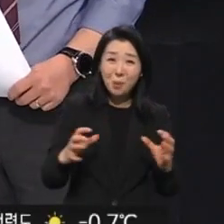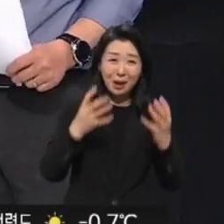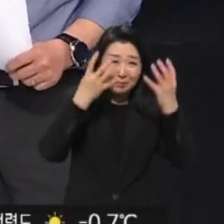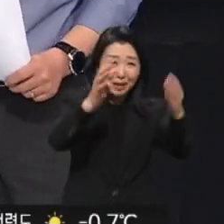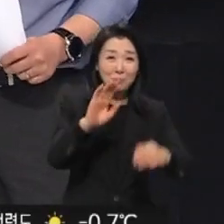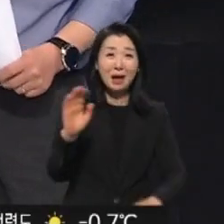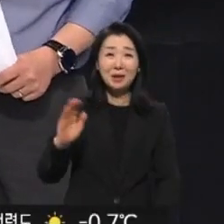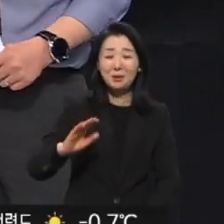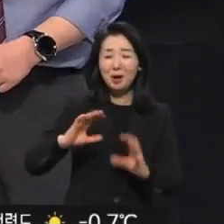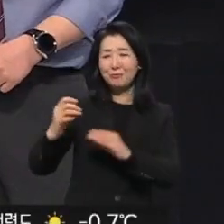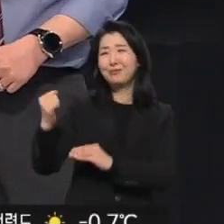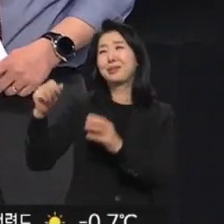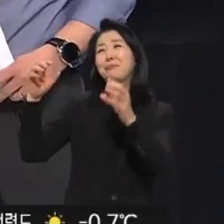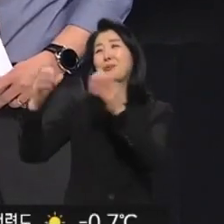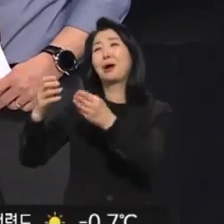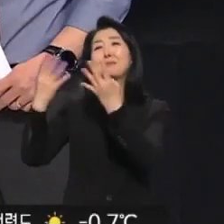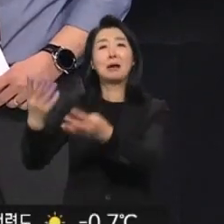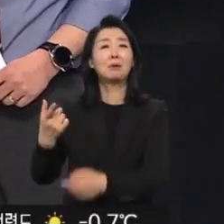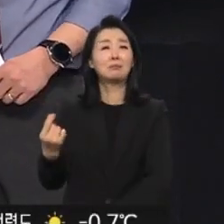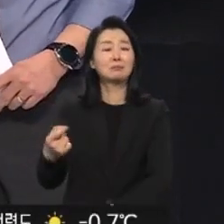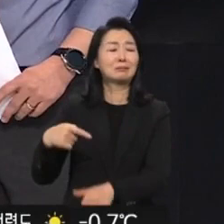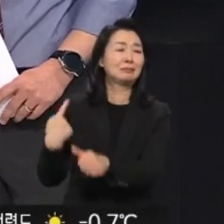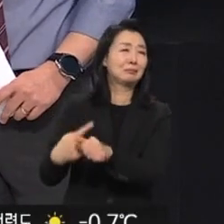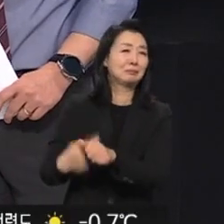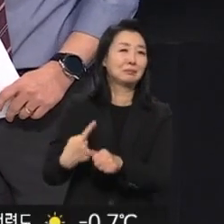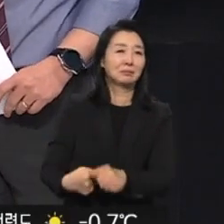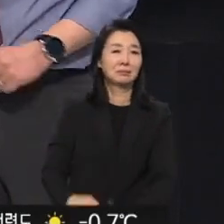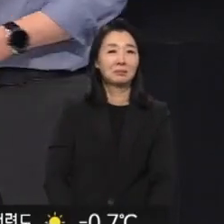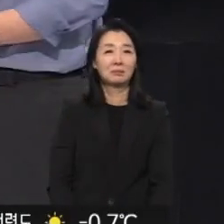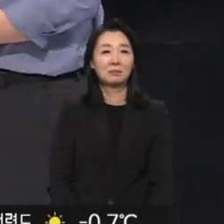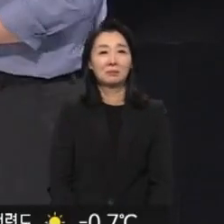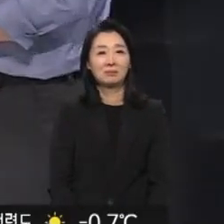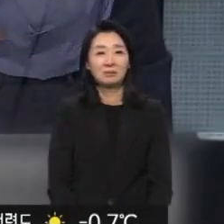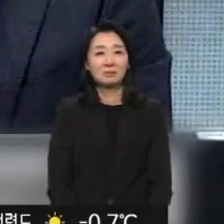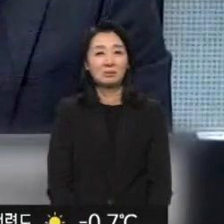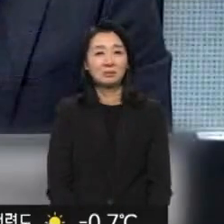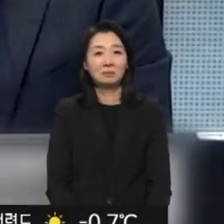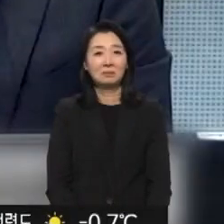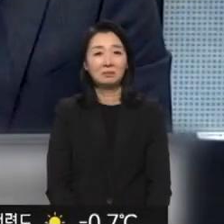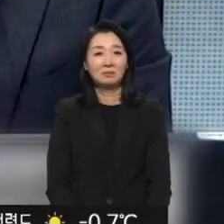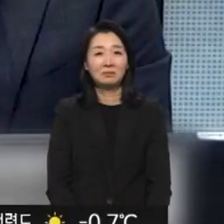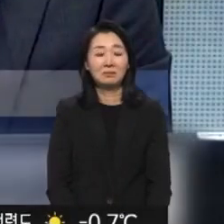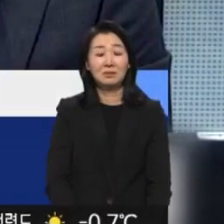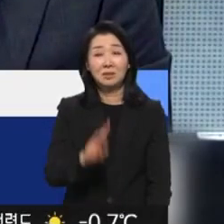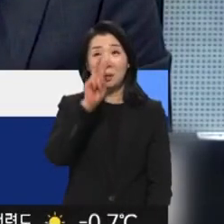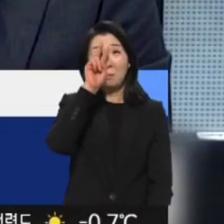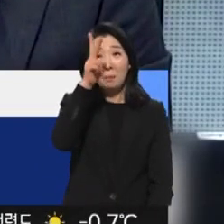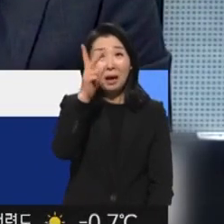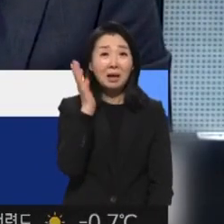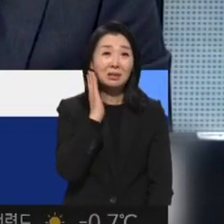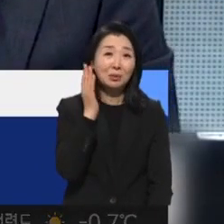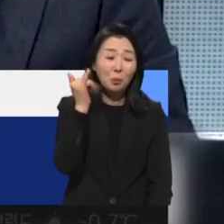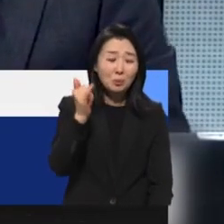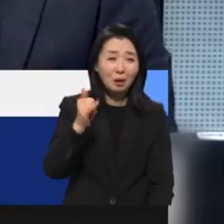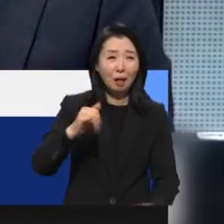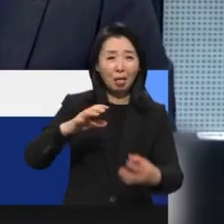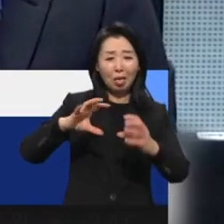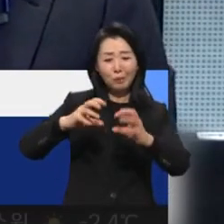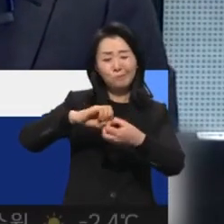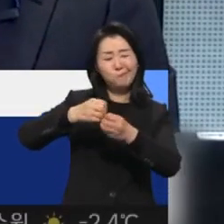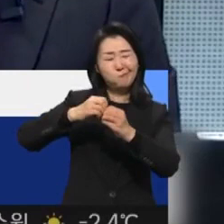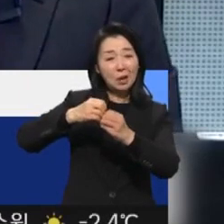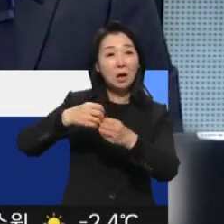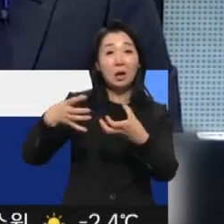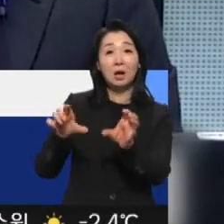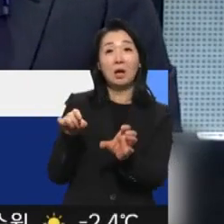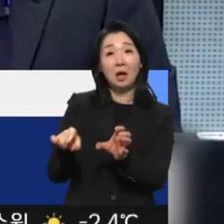아니라 국힘통합 사면이라고 날을 세우기도 했는데요. 박근혜 대통령 국정농단 세력, 네. 이명박 정부